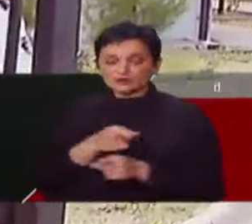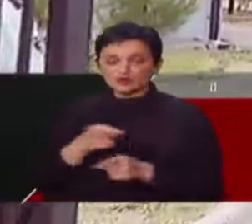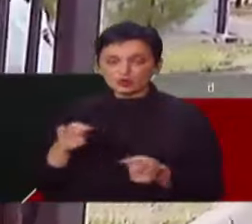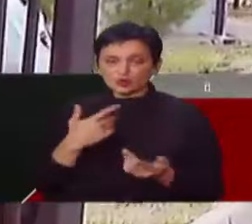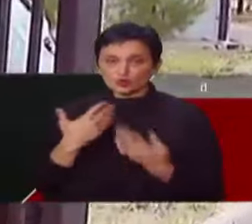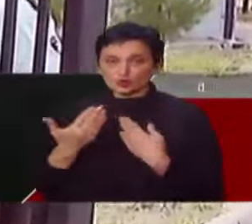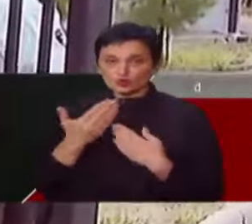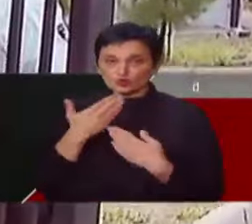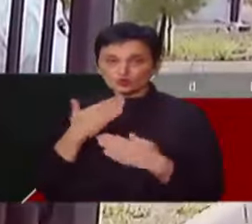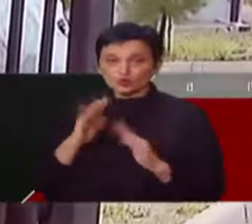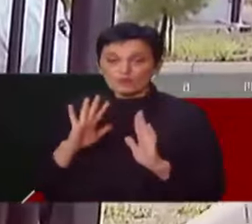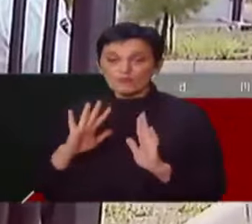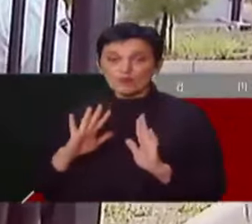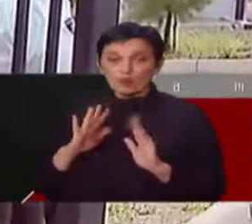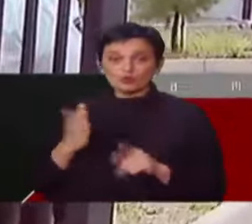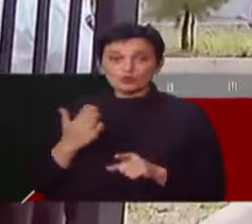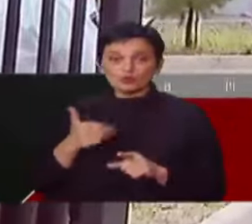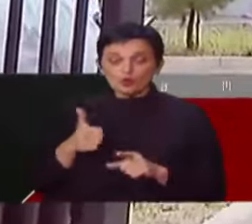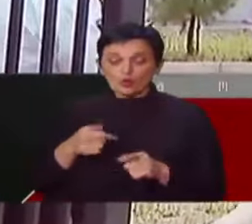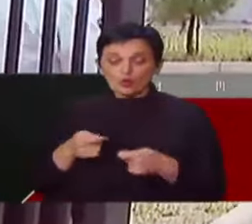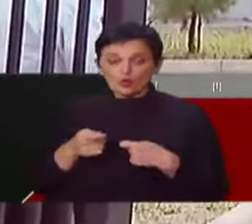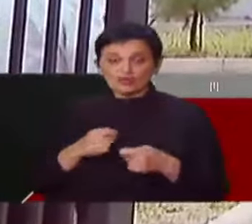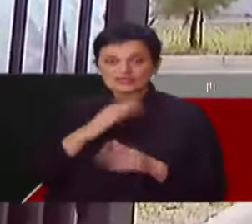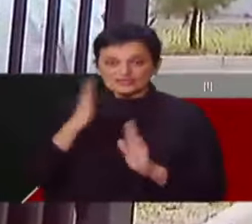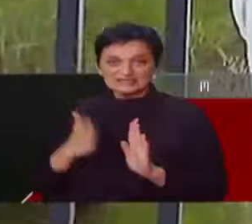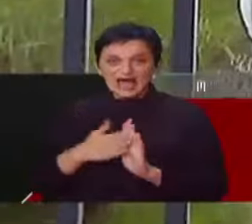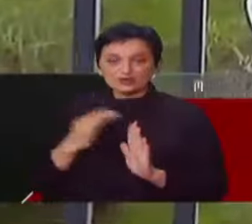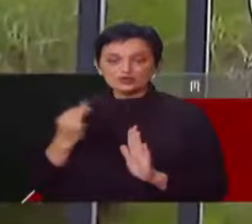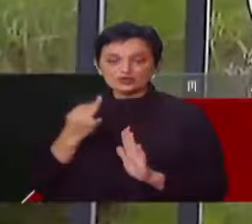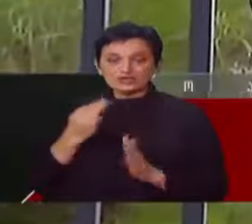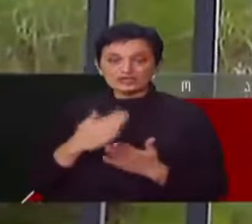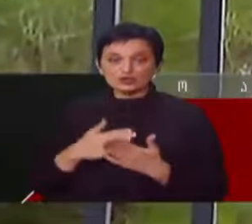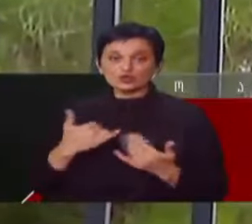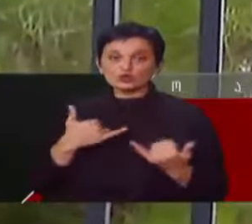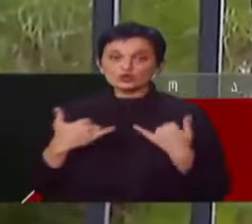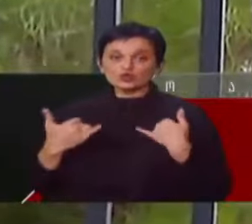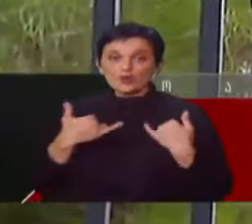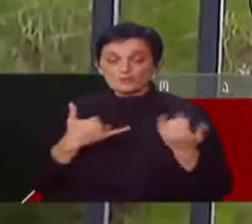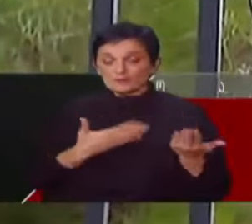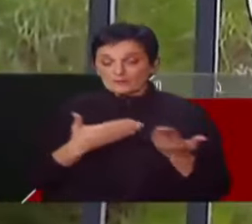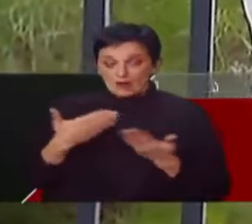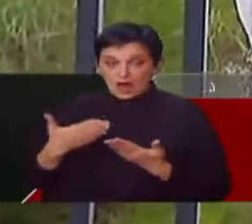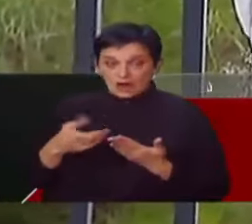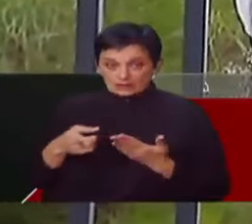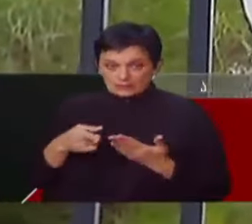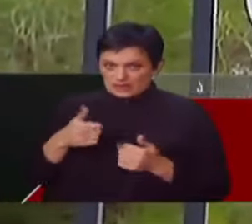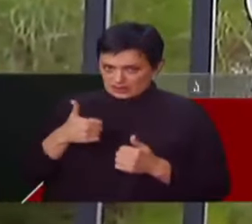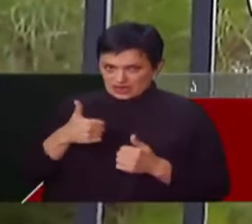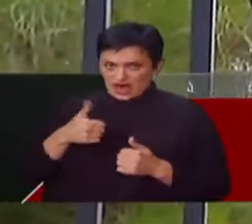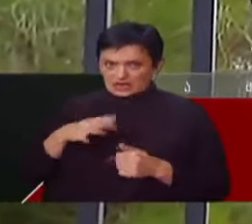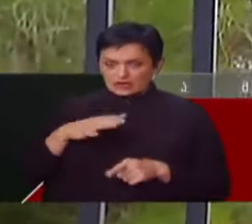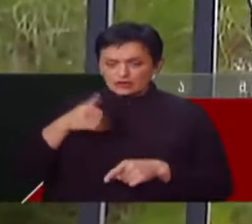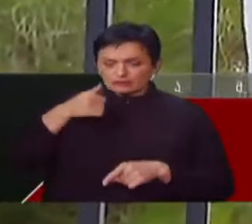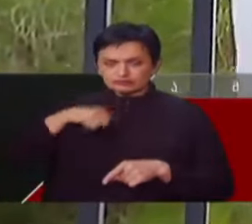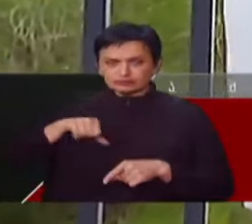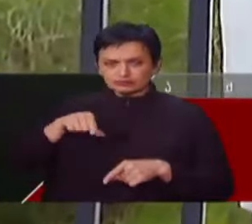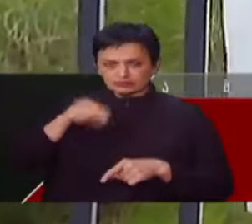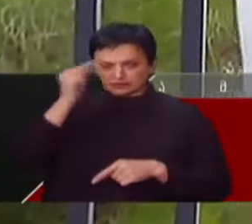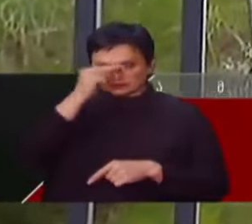ურთიერთობები, მხოლოდ იმ შემთხვევაში რეგულირდება, თუმცა საერთო ინტერესები გააჩნიათ. სტუმარმა სპინძელი შეხვდა, სხვათა შორის კარგად გავიარე ეს